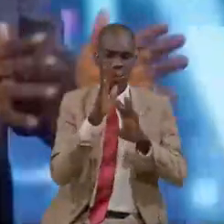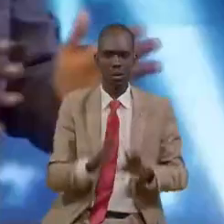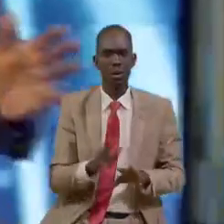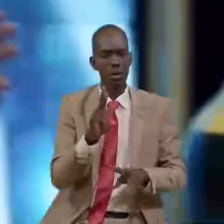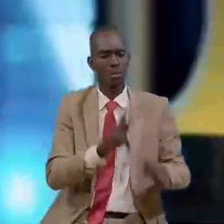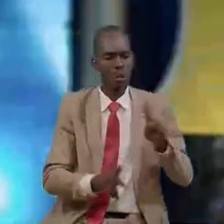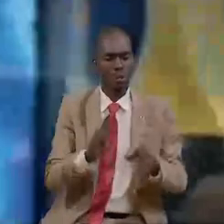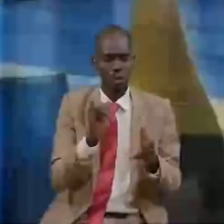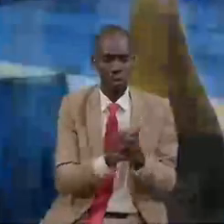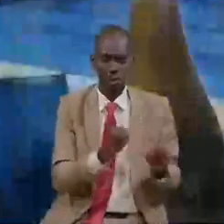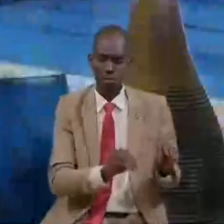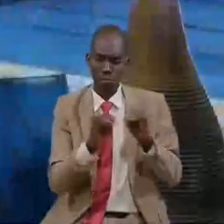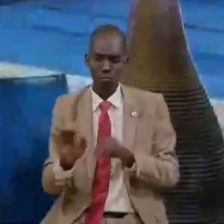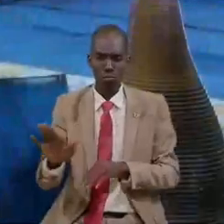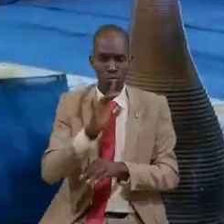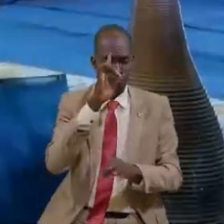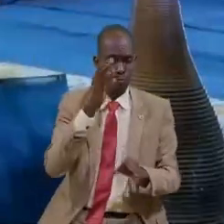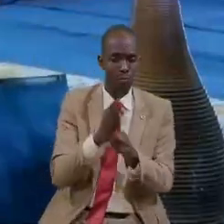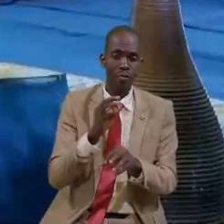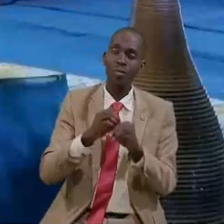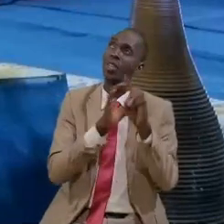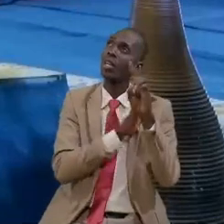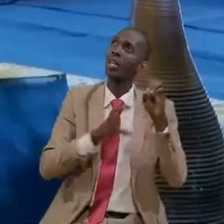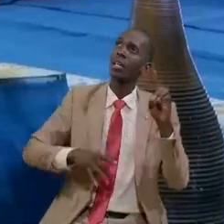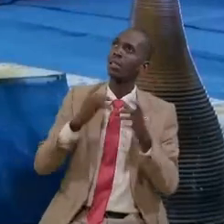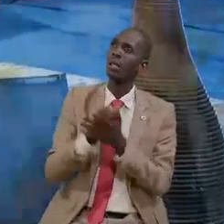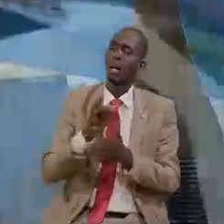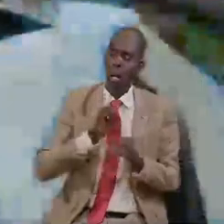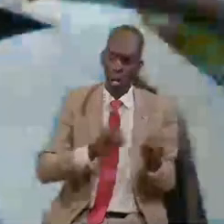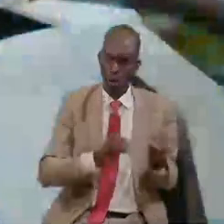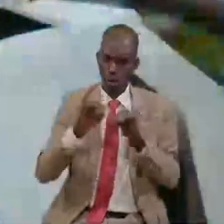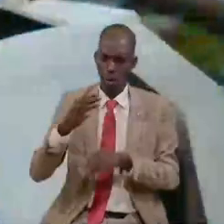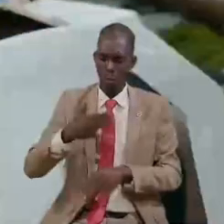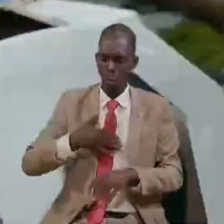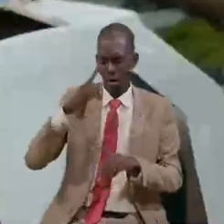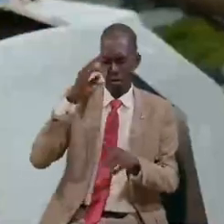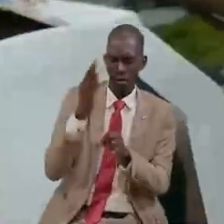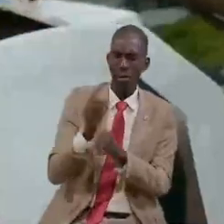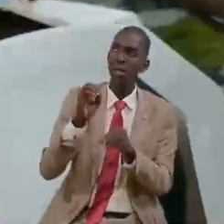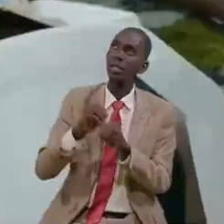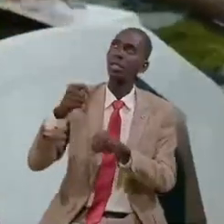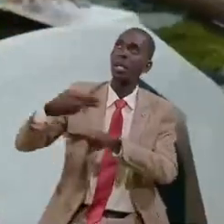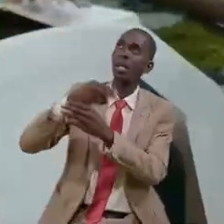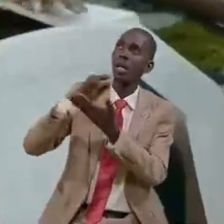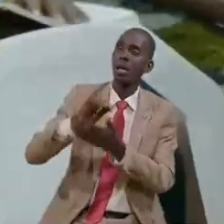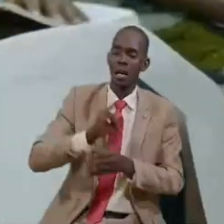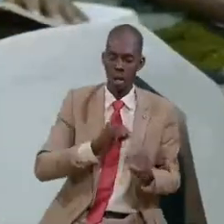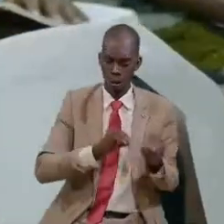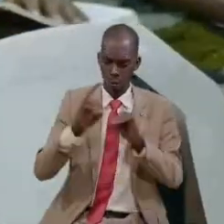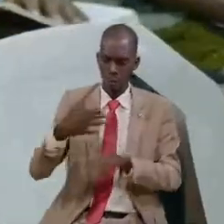foi en Christ et qui disent, je mets ma foi dans le lion, dans